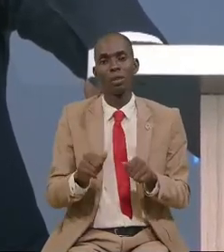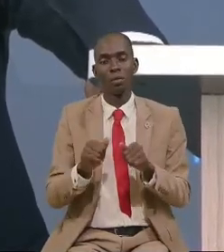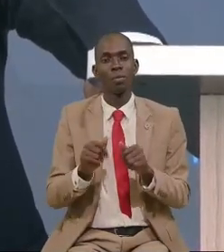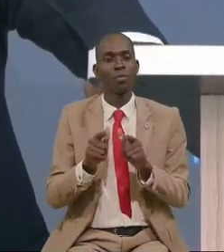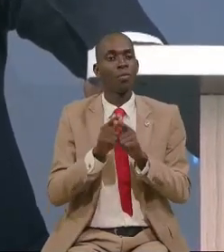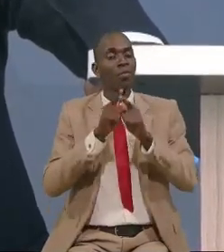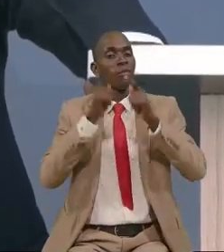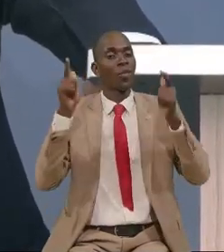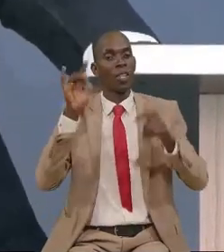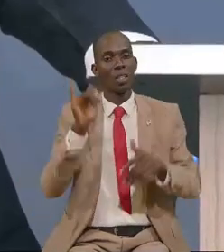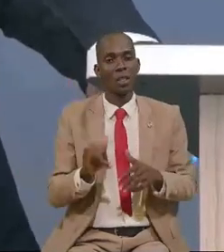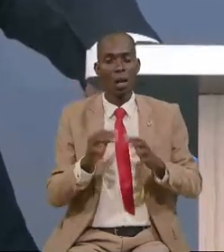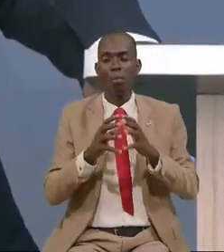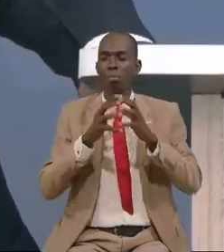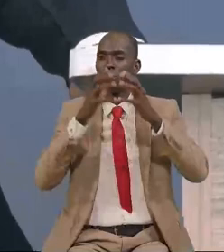infiniment, au-delà.